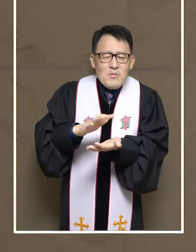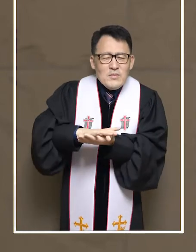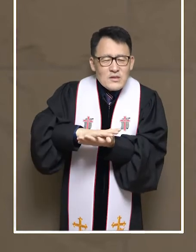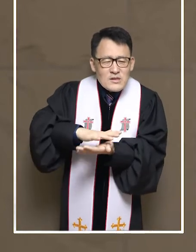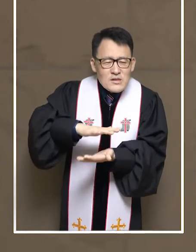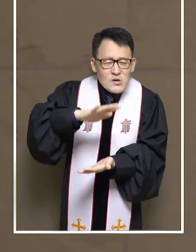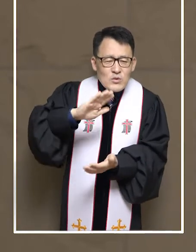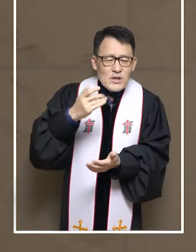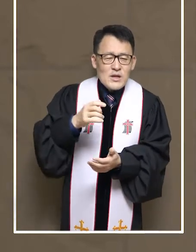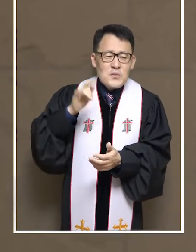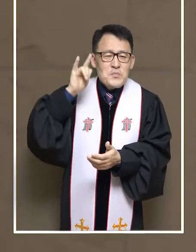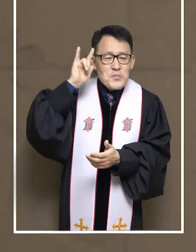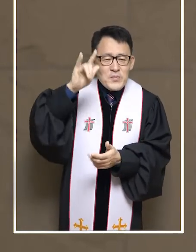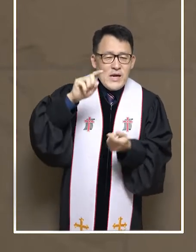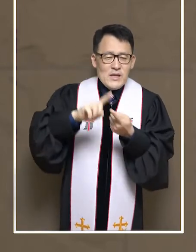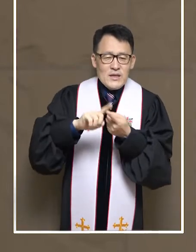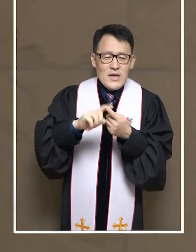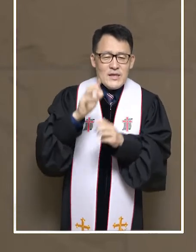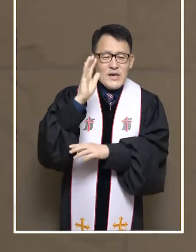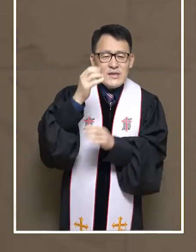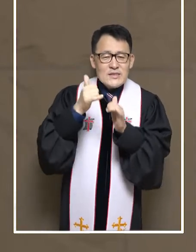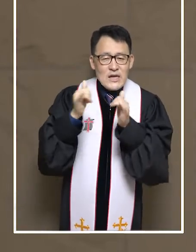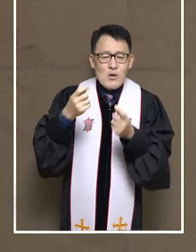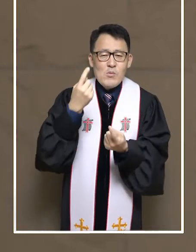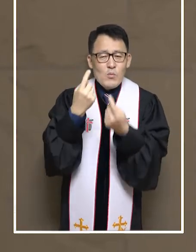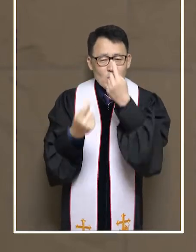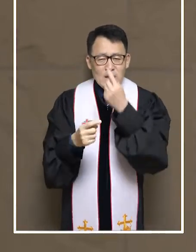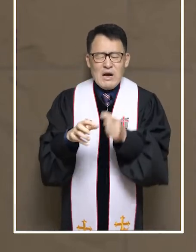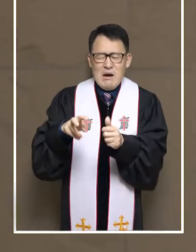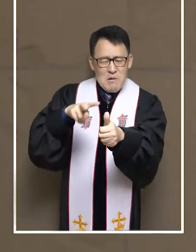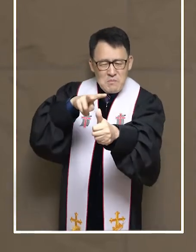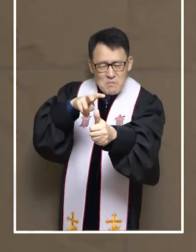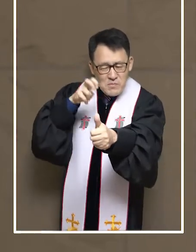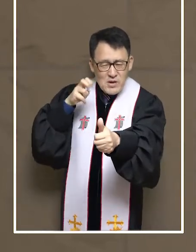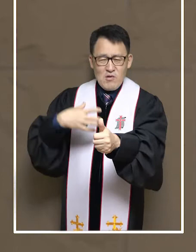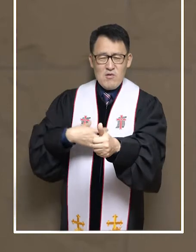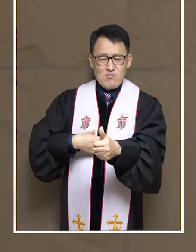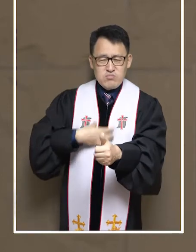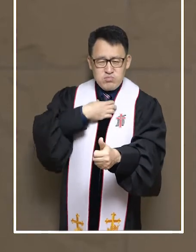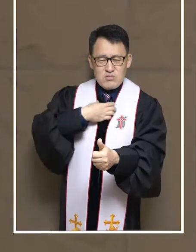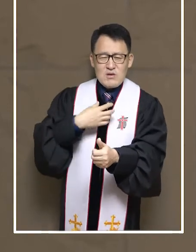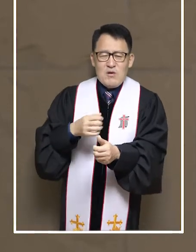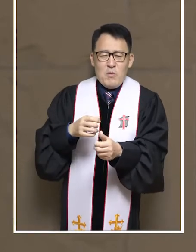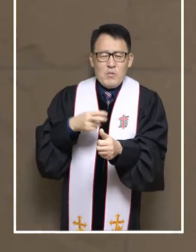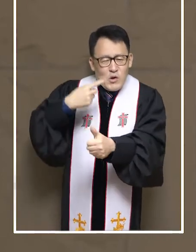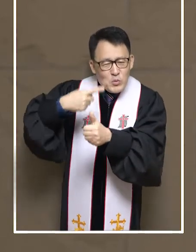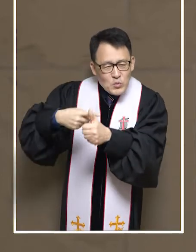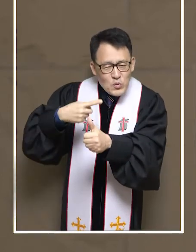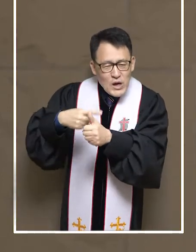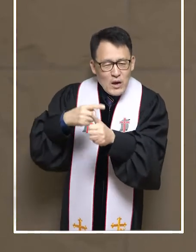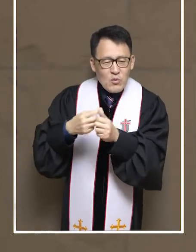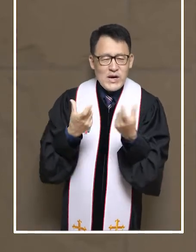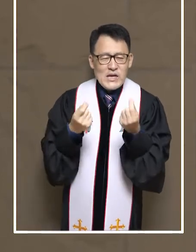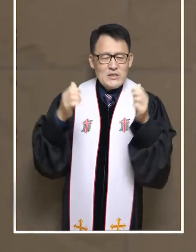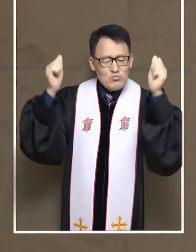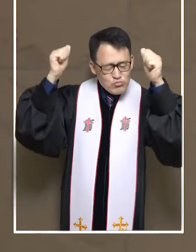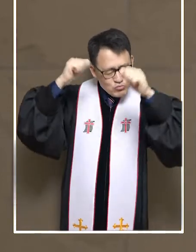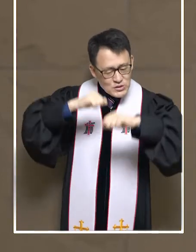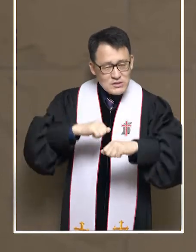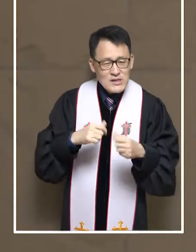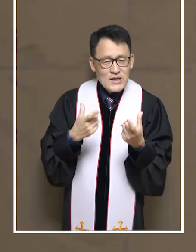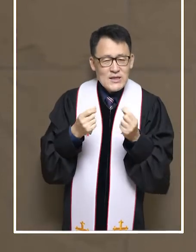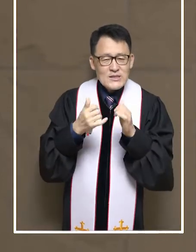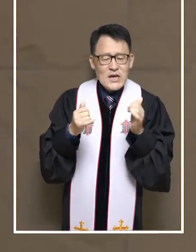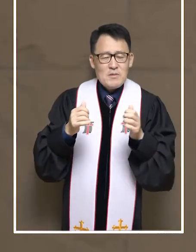하는 미래지향적인 대안을 이야기하는 사람보다는 그냥 헐뜯고 비방하는 것들, 다